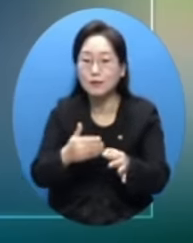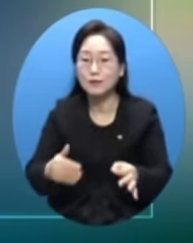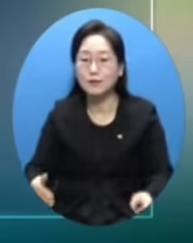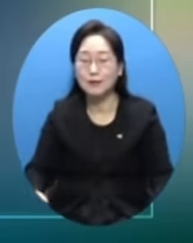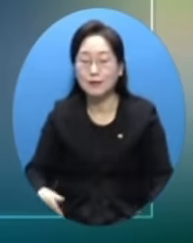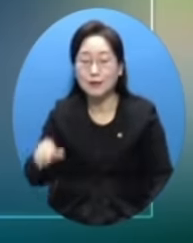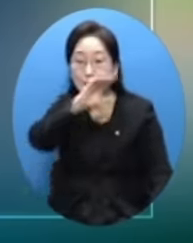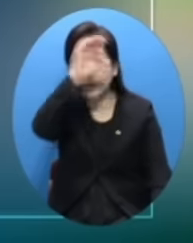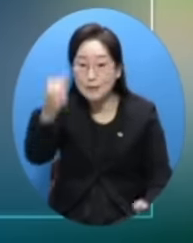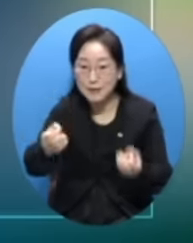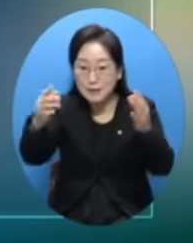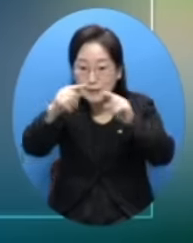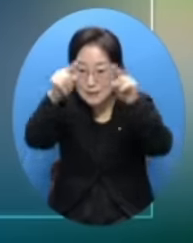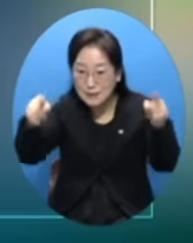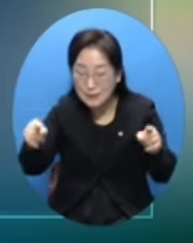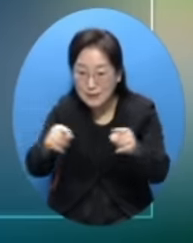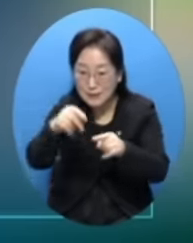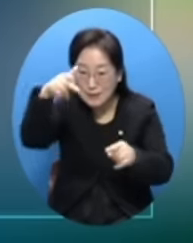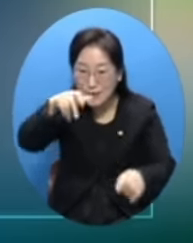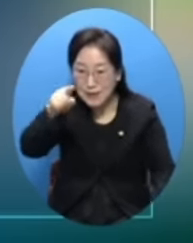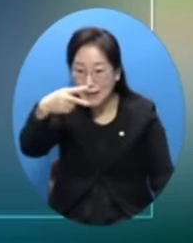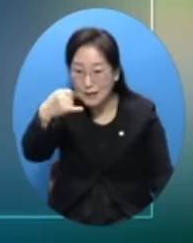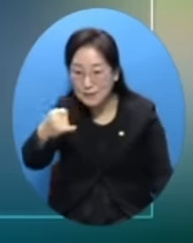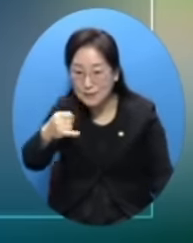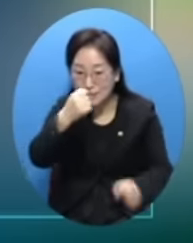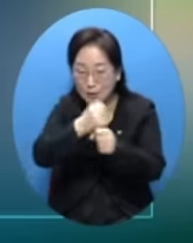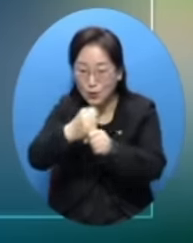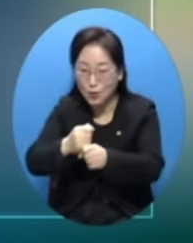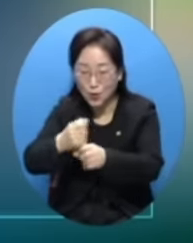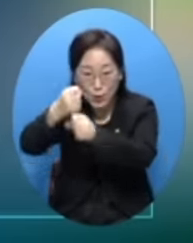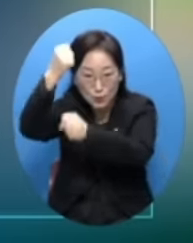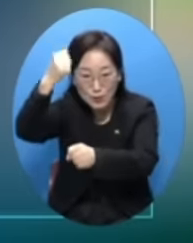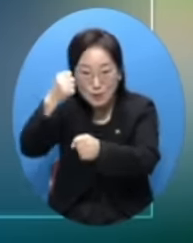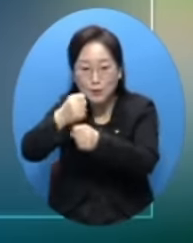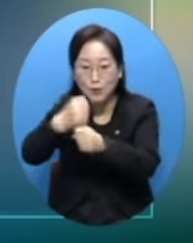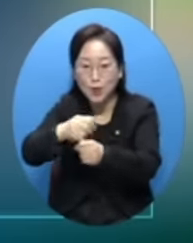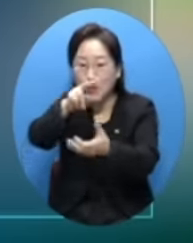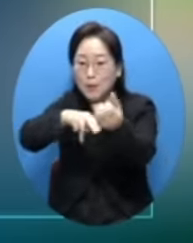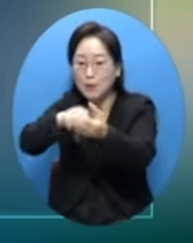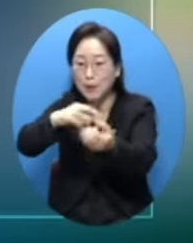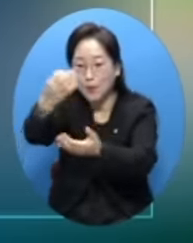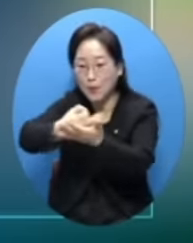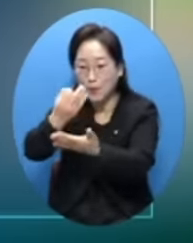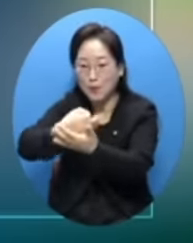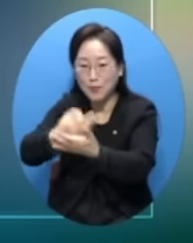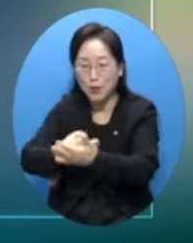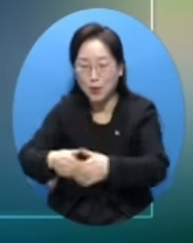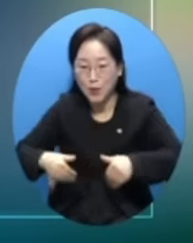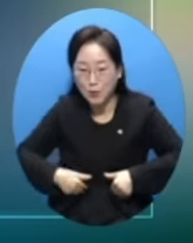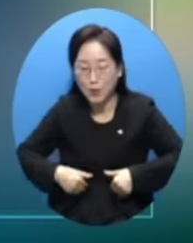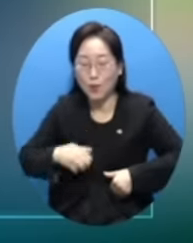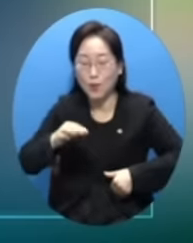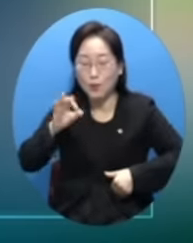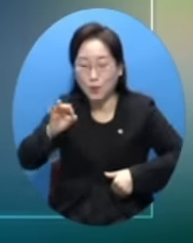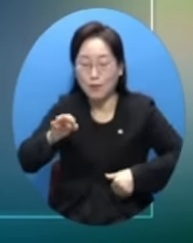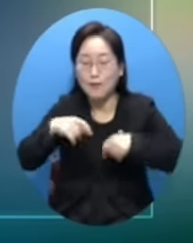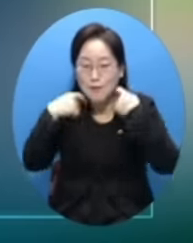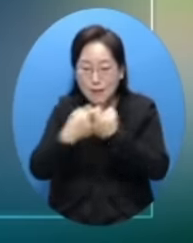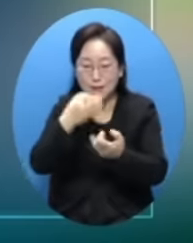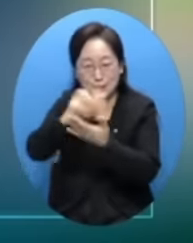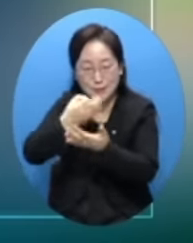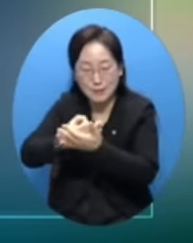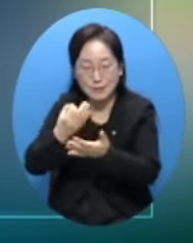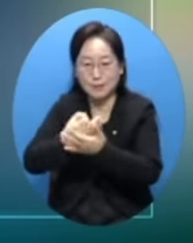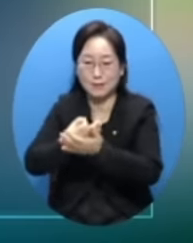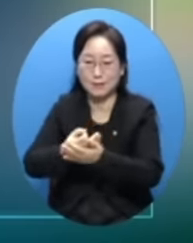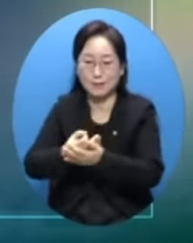크리스마스 카드를 만들고 우산을 팔고 그래가지고 돈을 모으고 용돈도 자기가 만들었으면서 자기 가림을 합니다